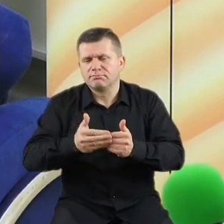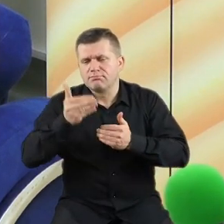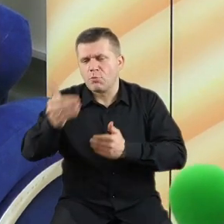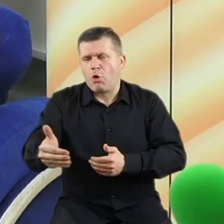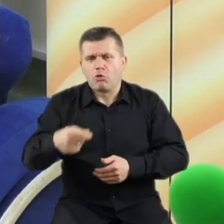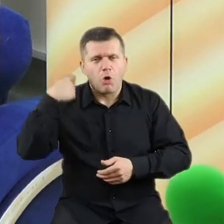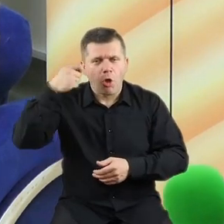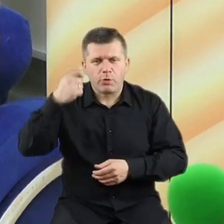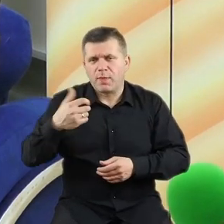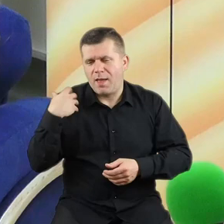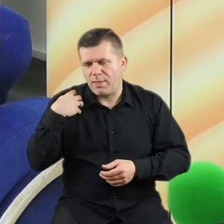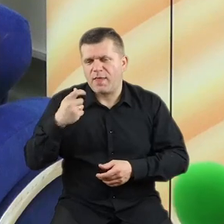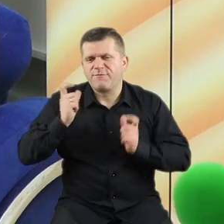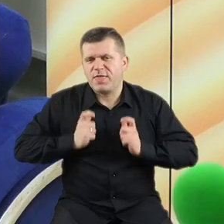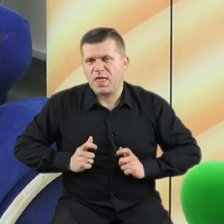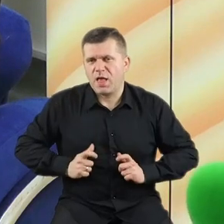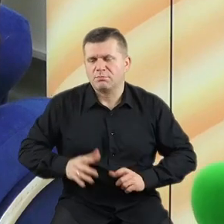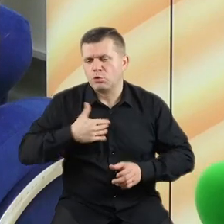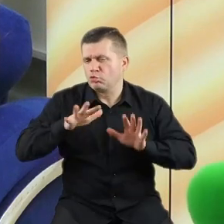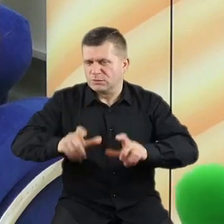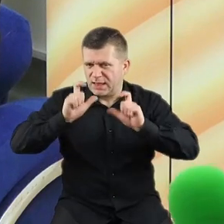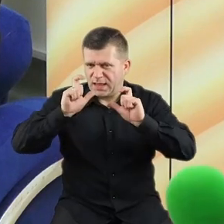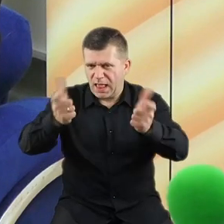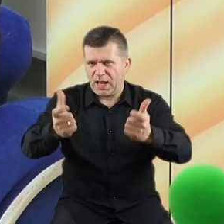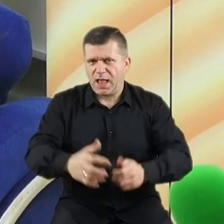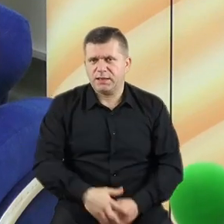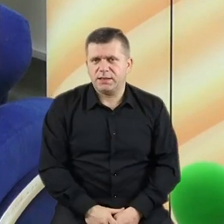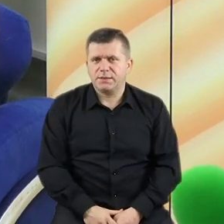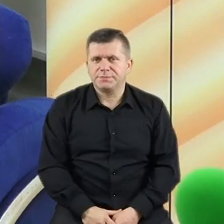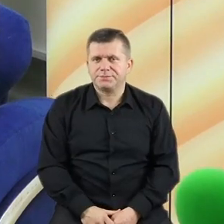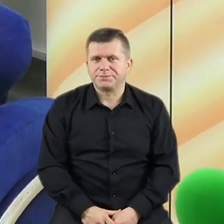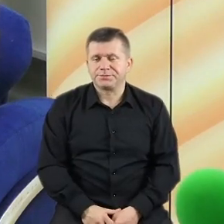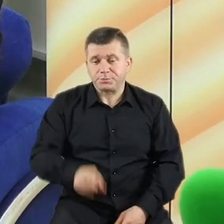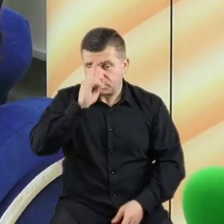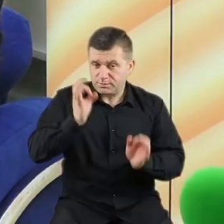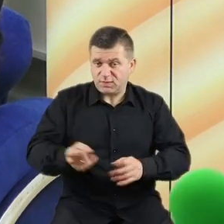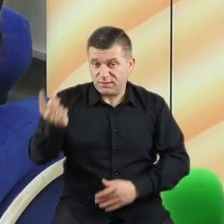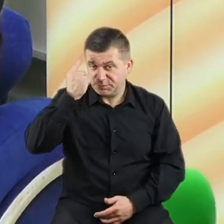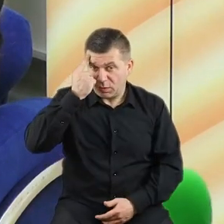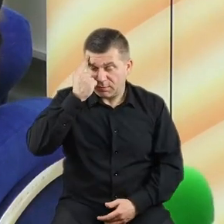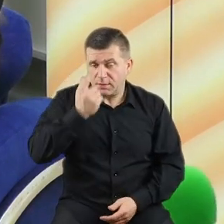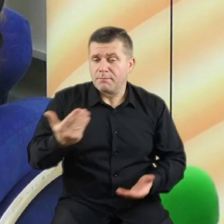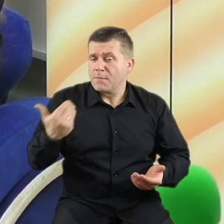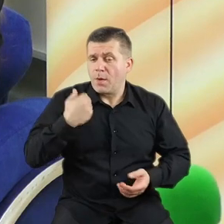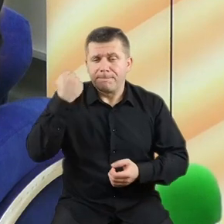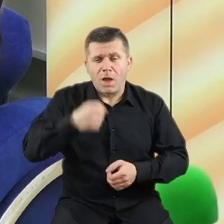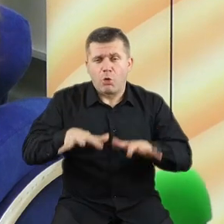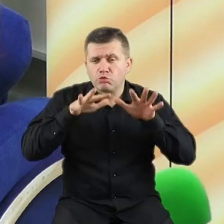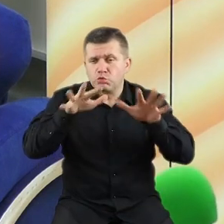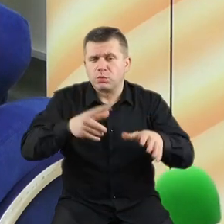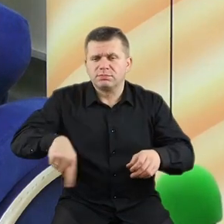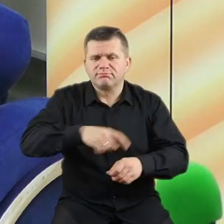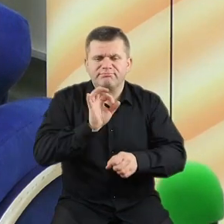podlondyńskie, angielskie. Z tego też wynikało mnóstwo tragedii, ponieważ ludzie teraz wspominają, że niestety było bardzo dużo